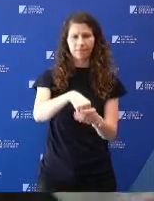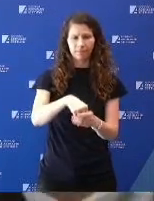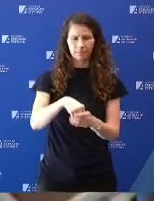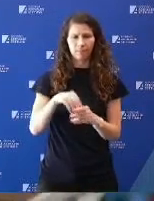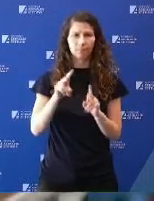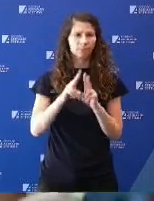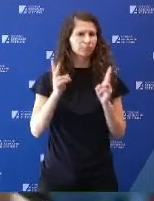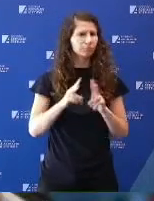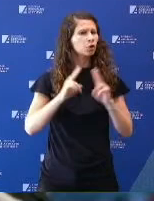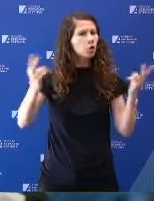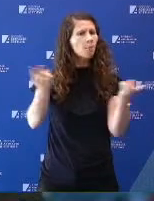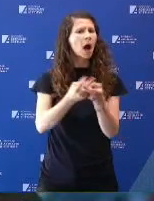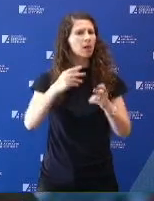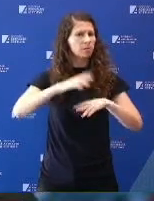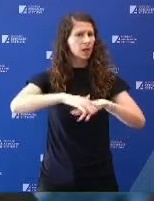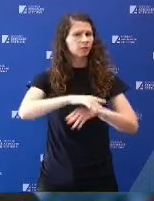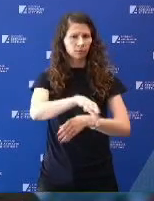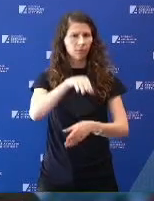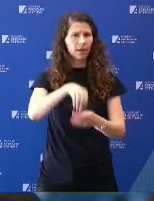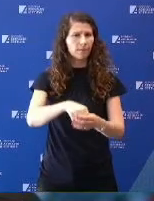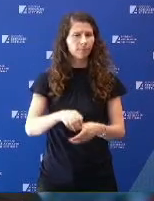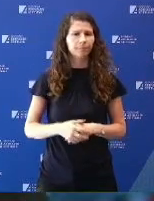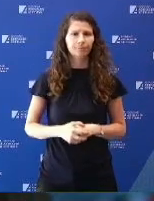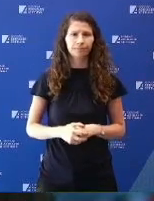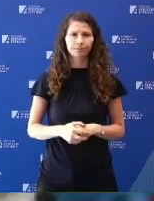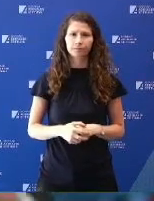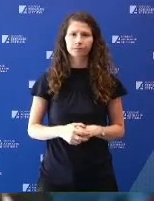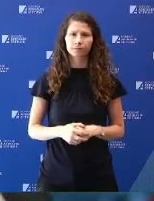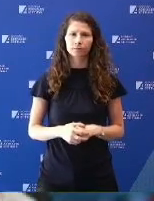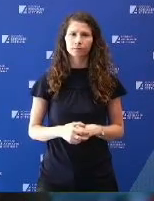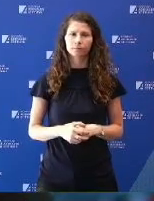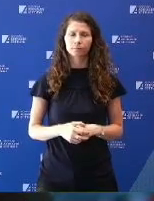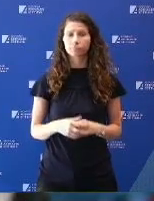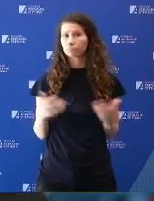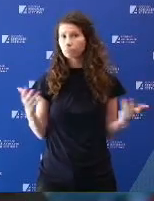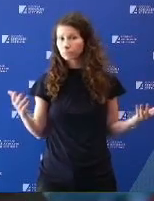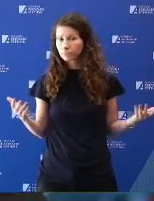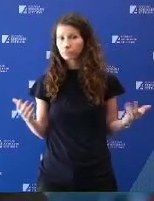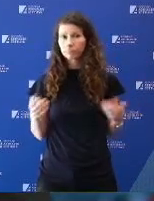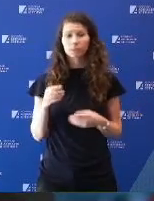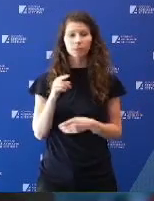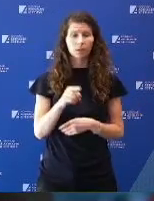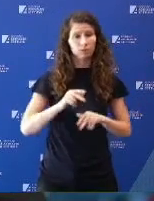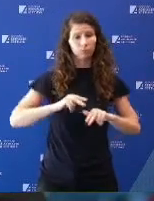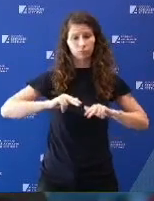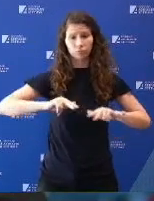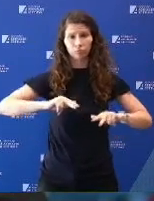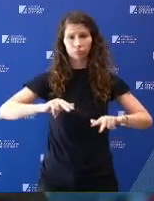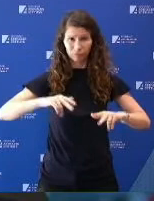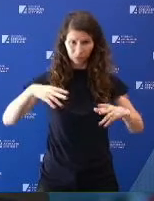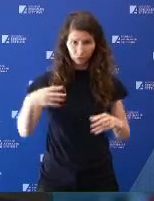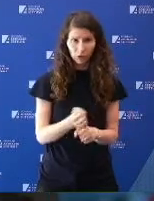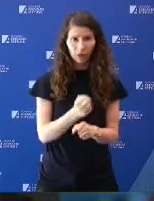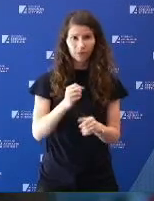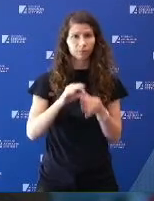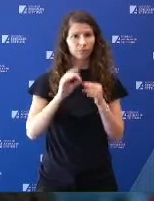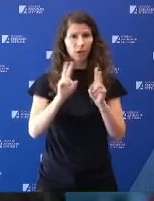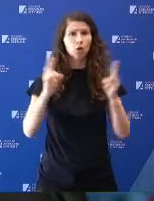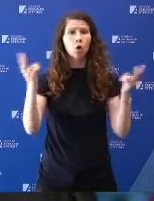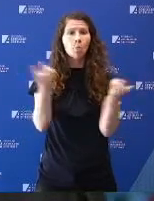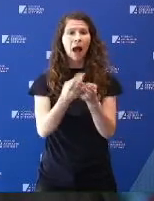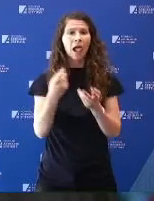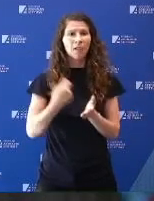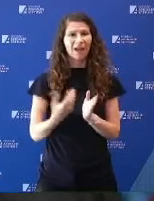globalen Netzwerks. Und der Grund, warum sie das managen können, auch mit diesen globalen